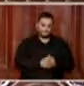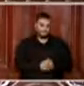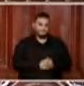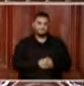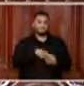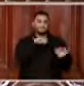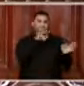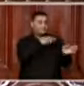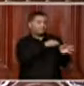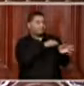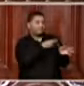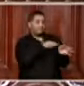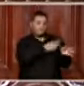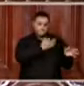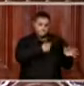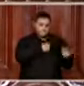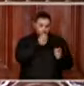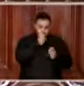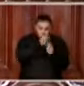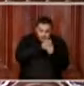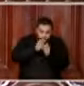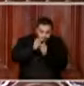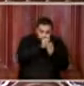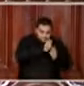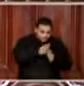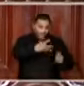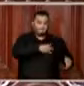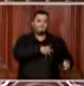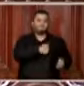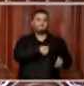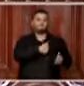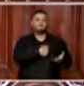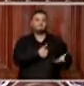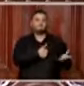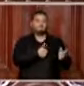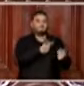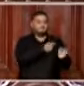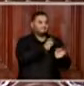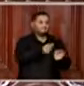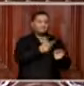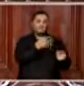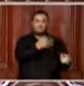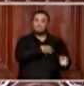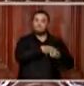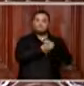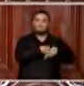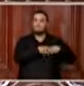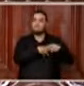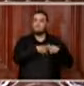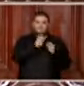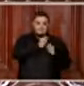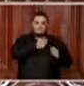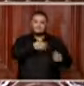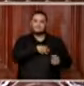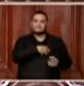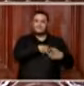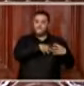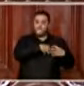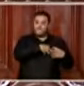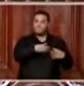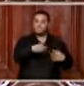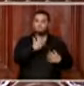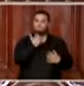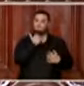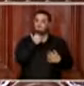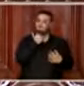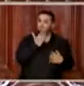منقوشة في صدورهم. وما هو منقوش في الصدور لن تقدر